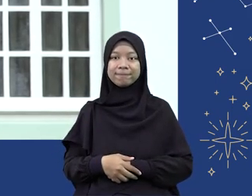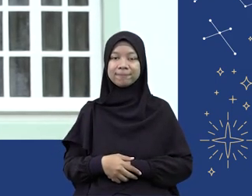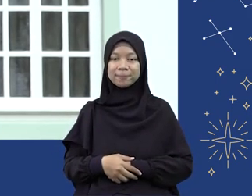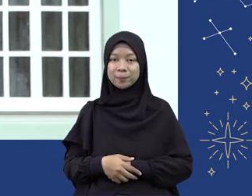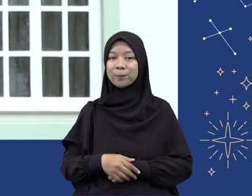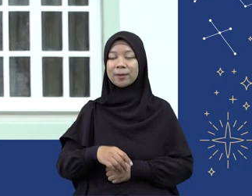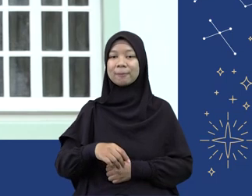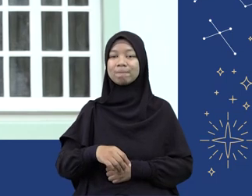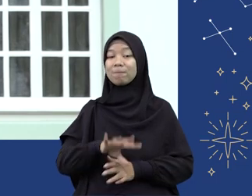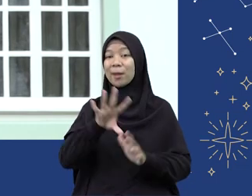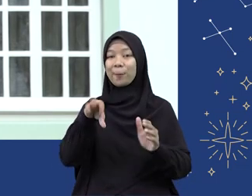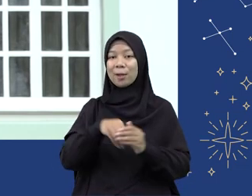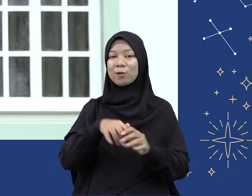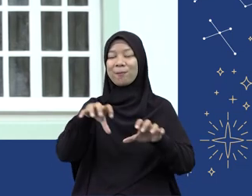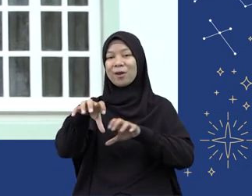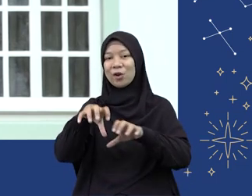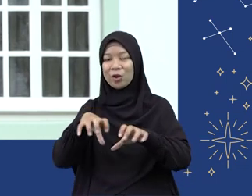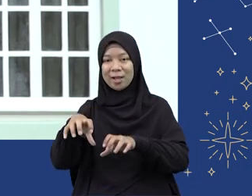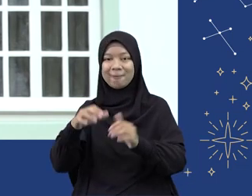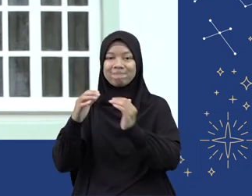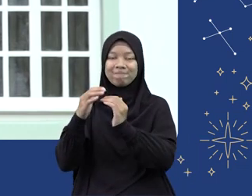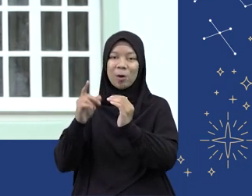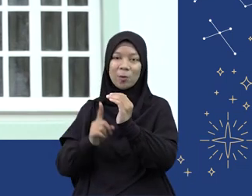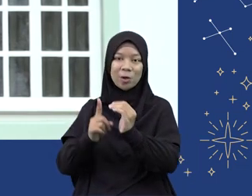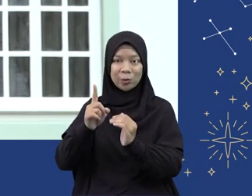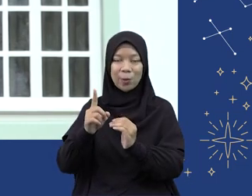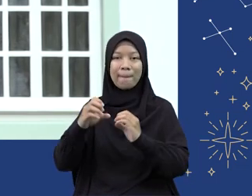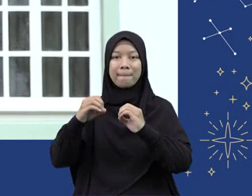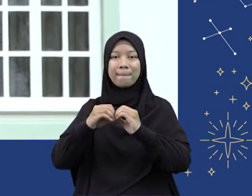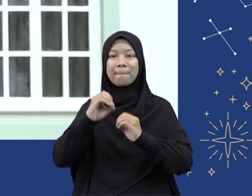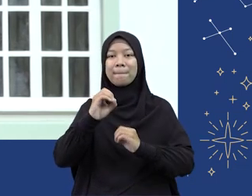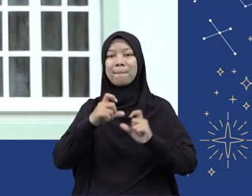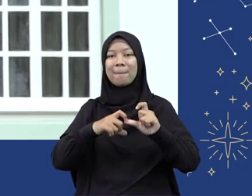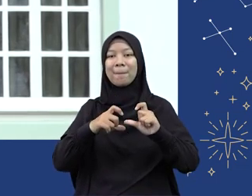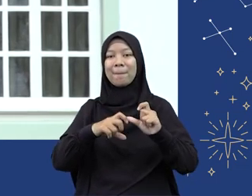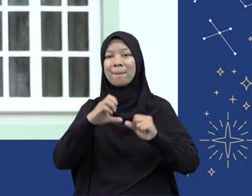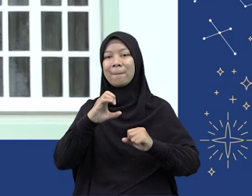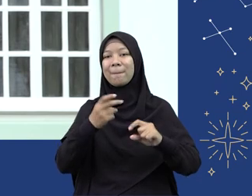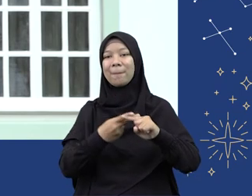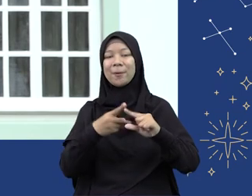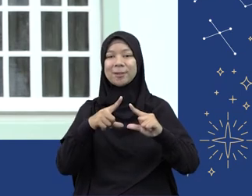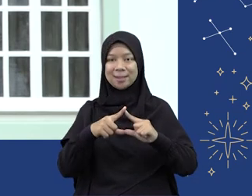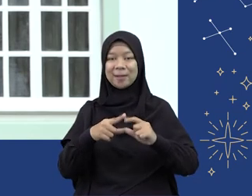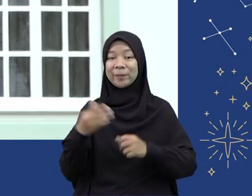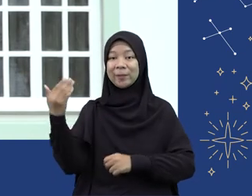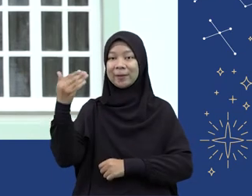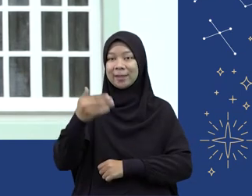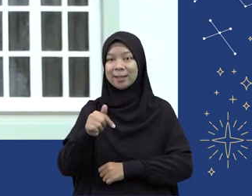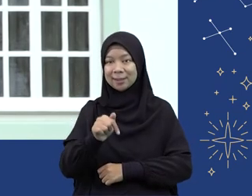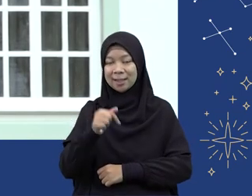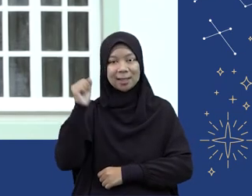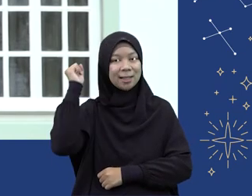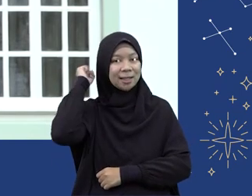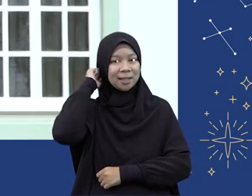pengelola dari observatorium Bosa yang kami banggakan hadir ibu kita semua